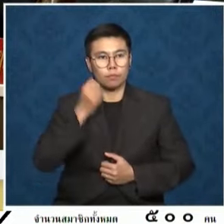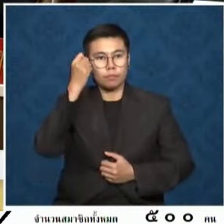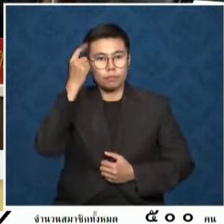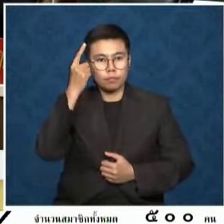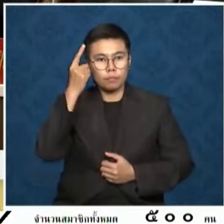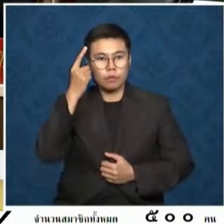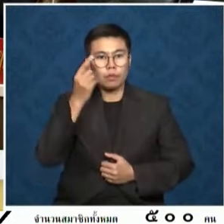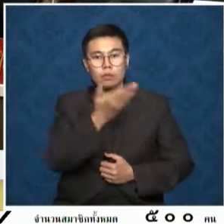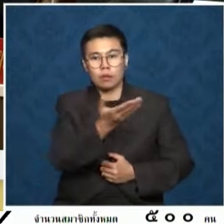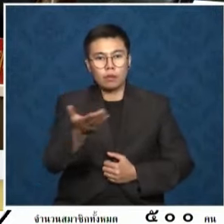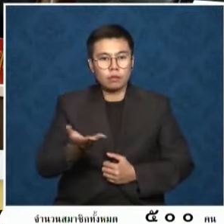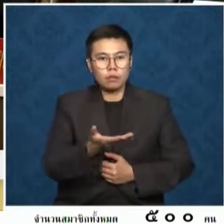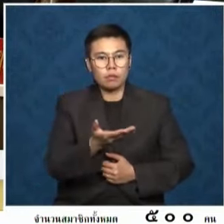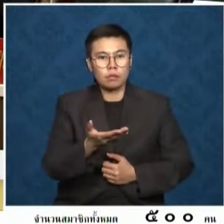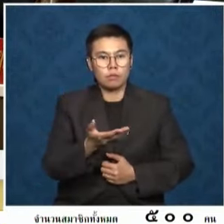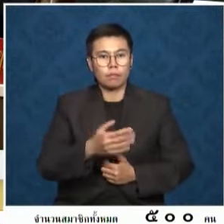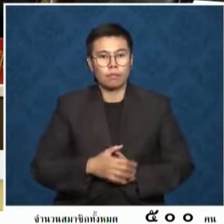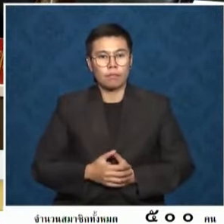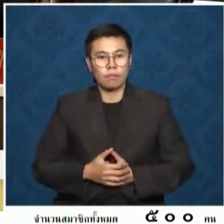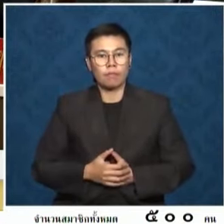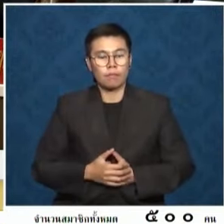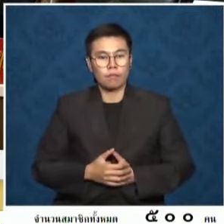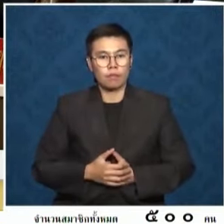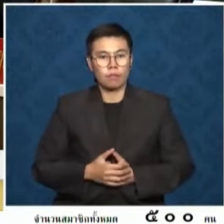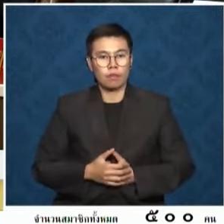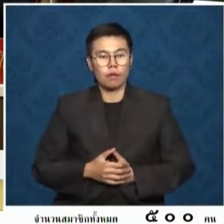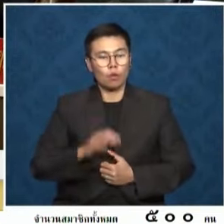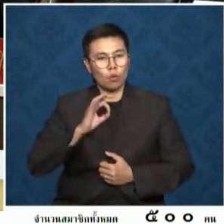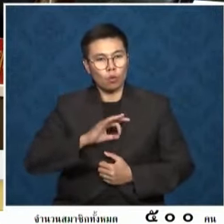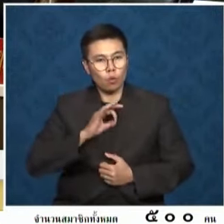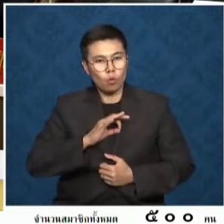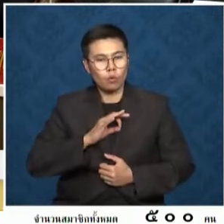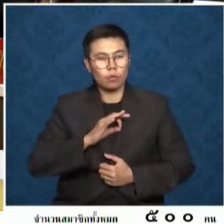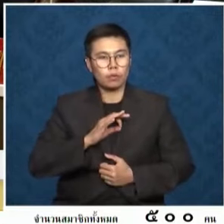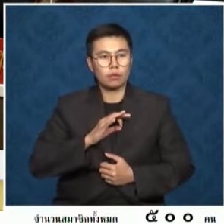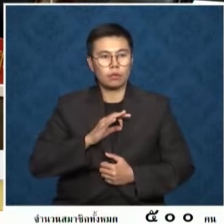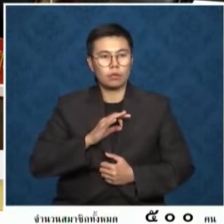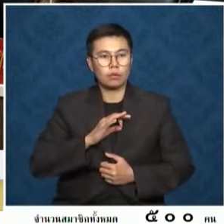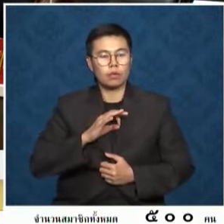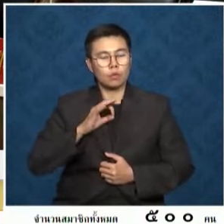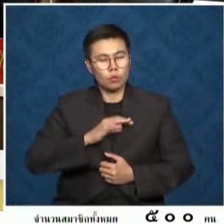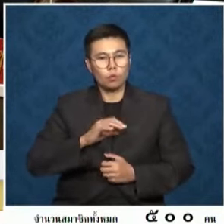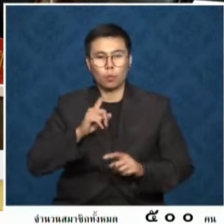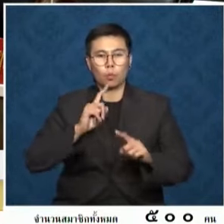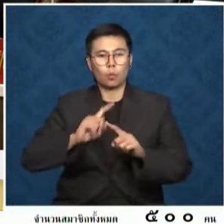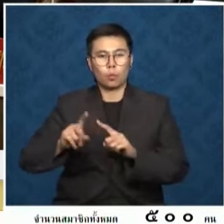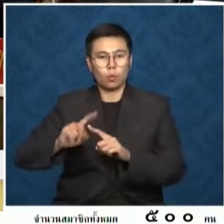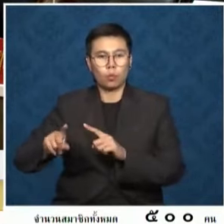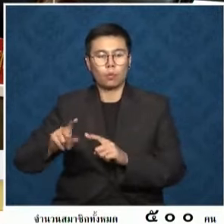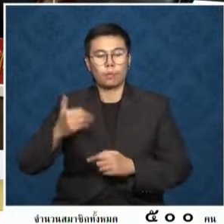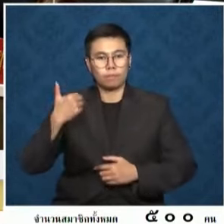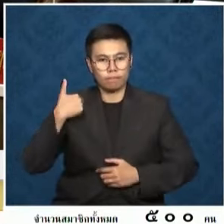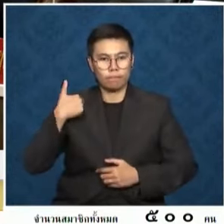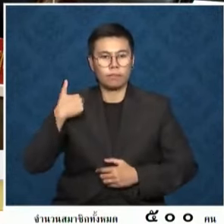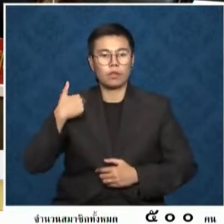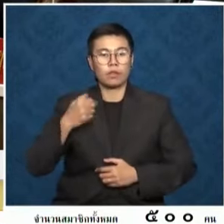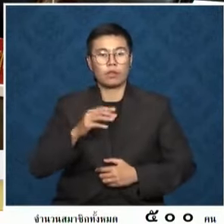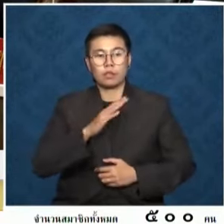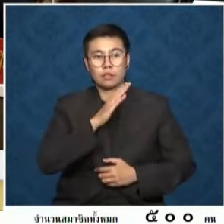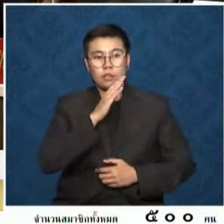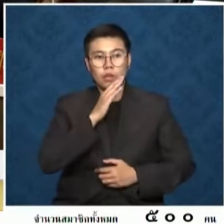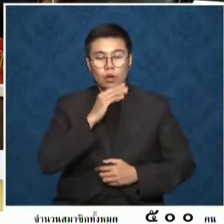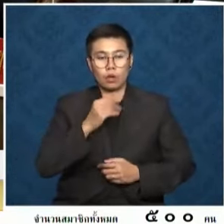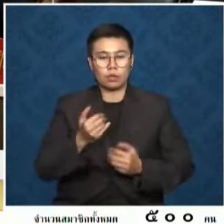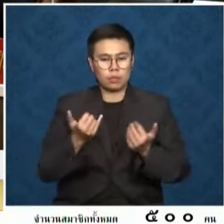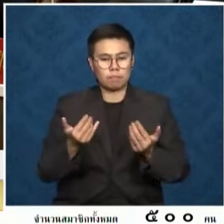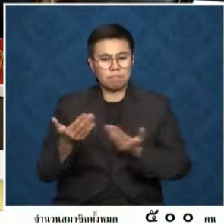เข้าใจว่าท่านทั้งหลายจะมีความรู้สึกต่อเรื่องนี้ต่างๆนานาแต่หากเราไม่พิจาร